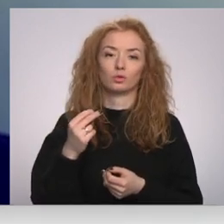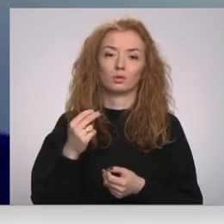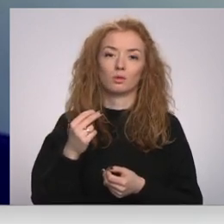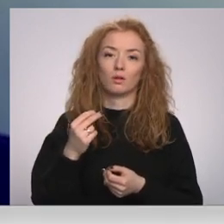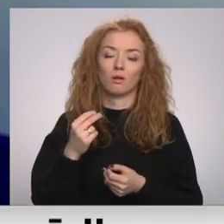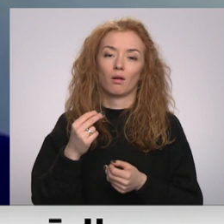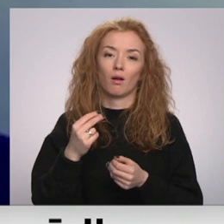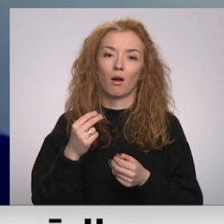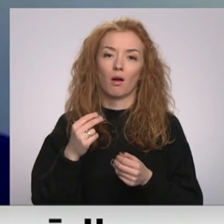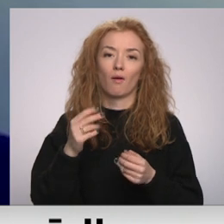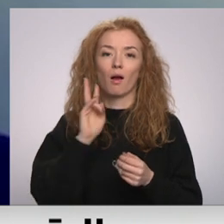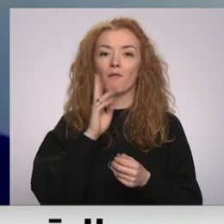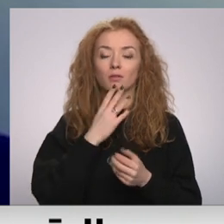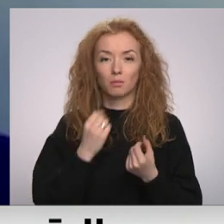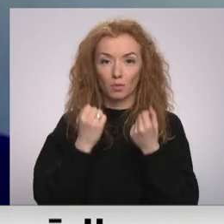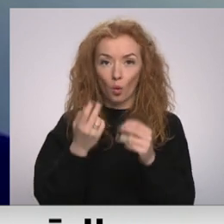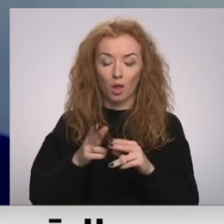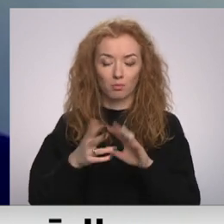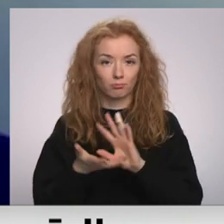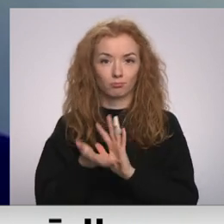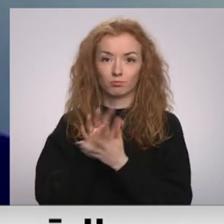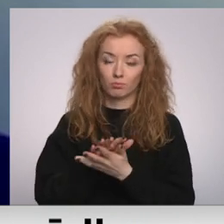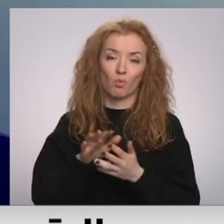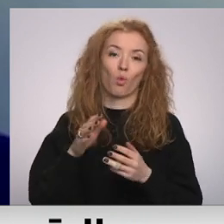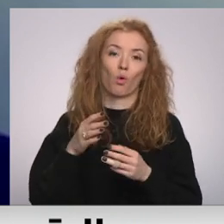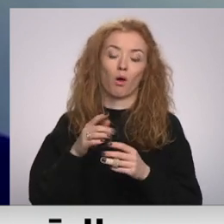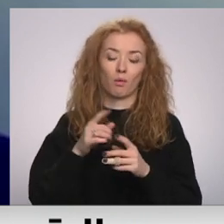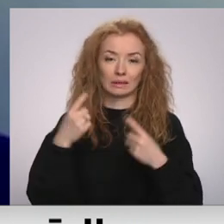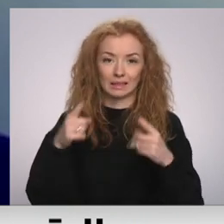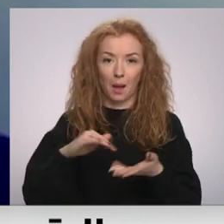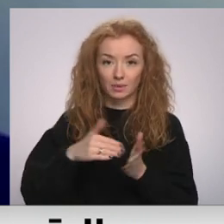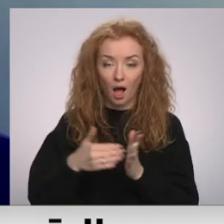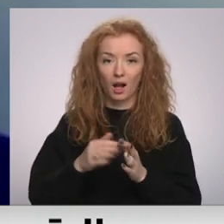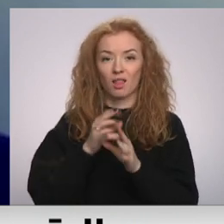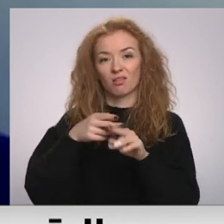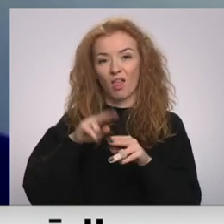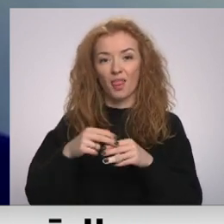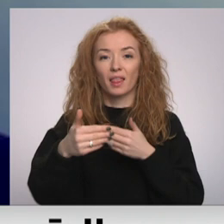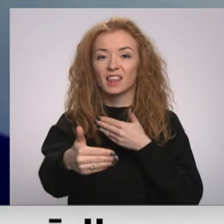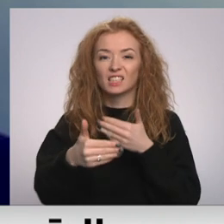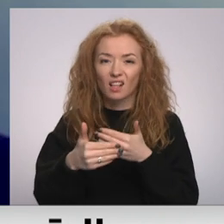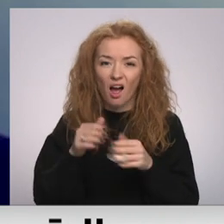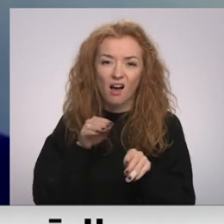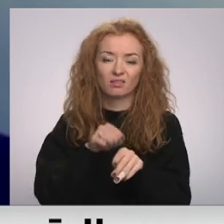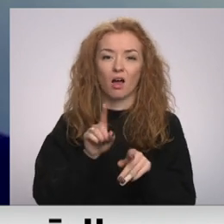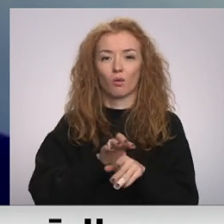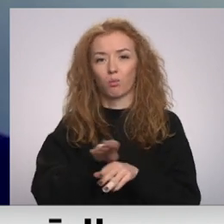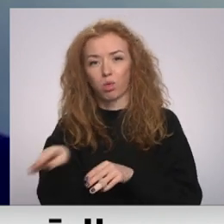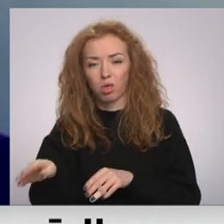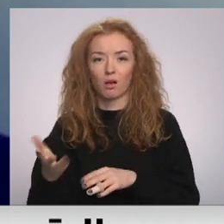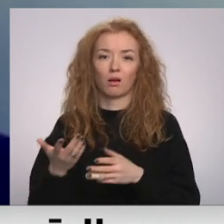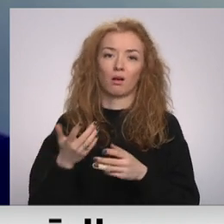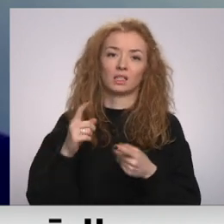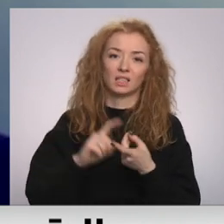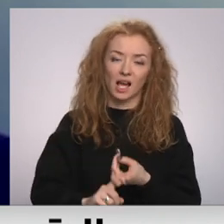krasu apstākļu maiņas un pārstarātie bija distances neievērošana, nobraukšana no braucamās daļas, uzbraukšana šķēršļiem. Tas vairāk